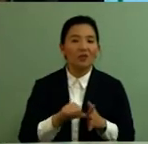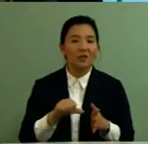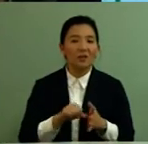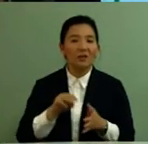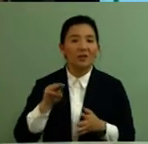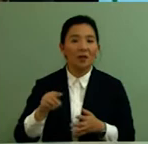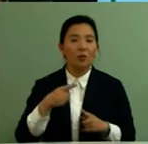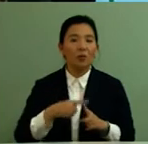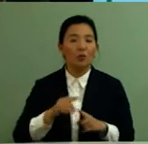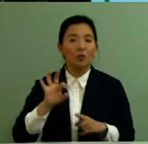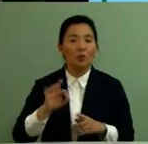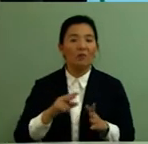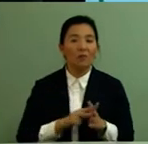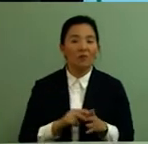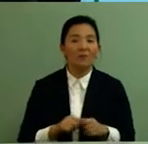0,6 t плюс